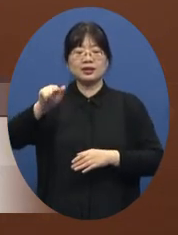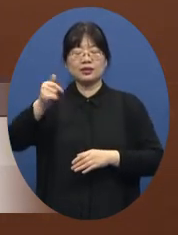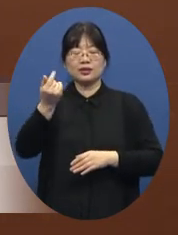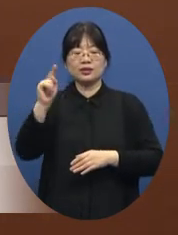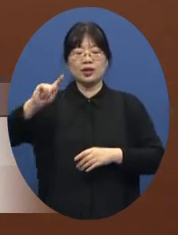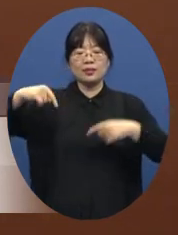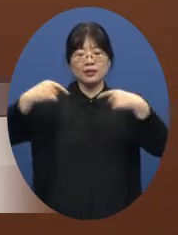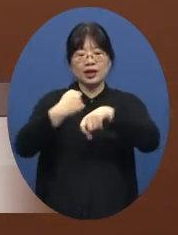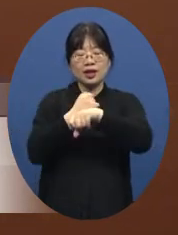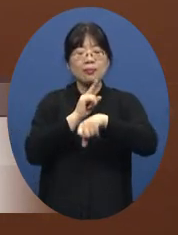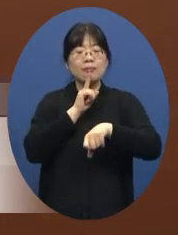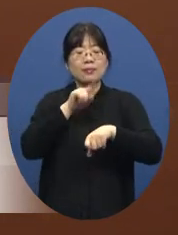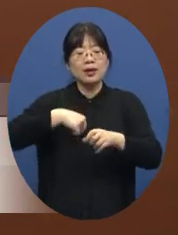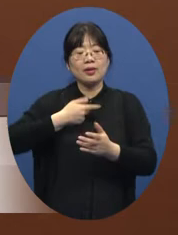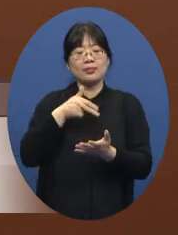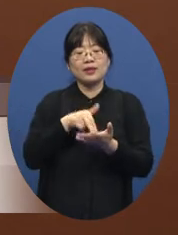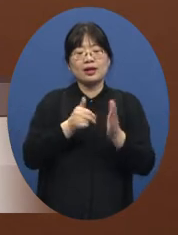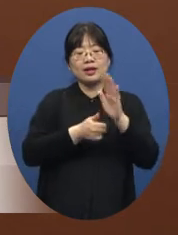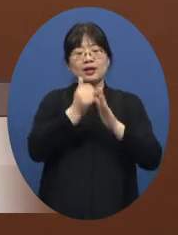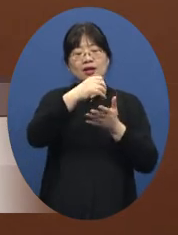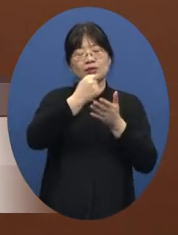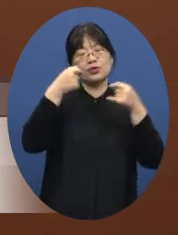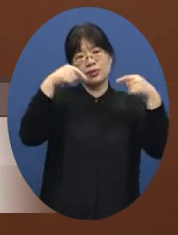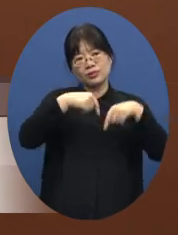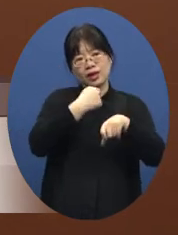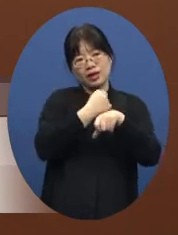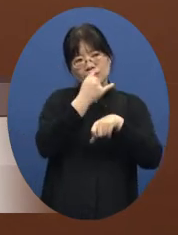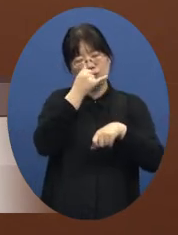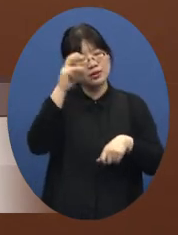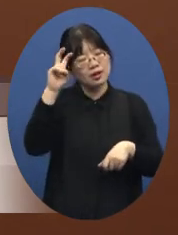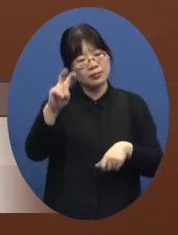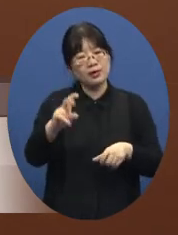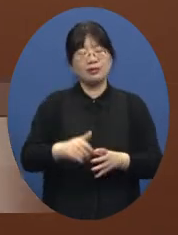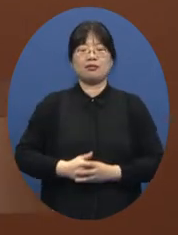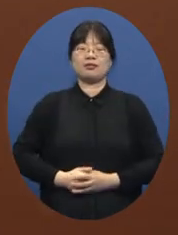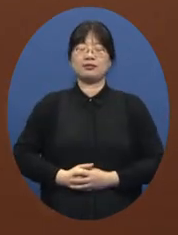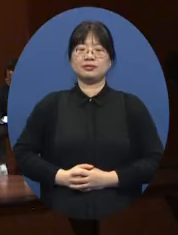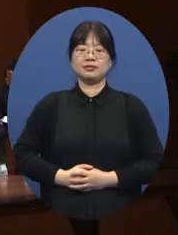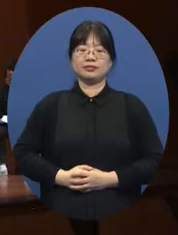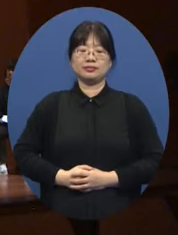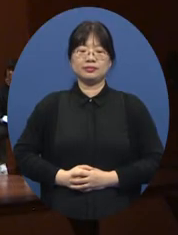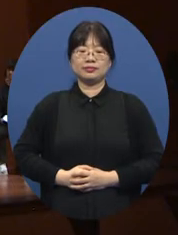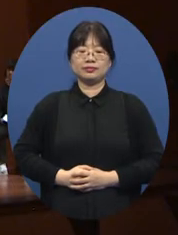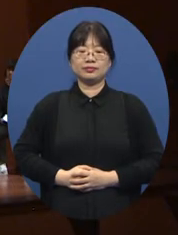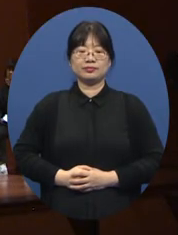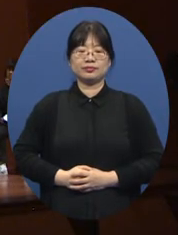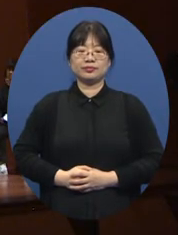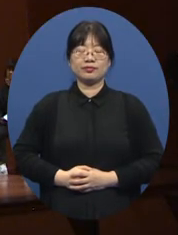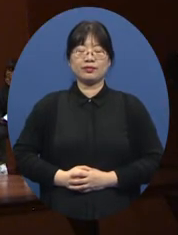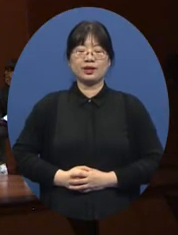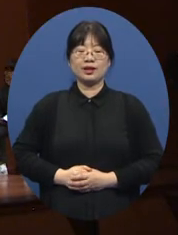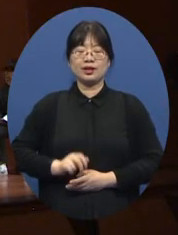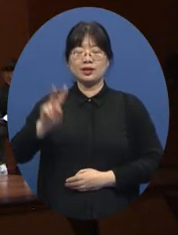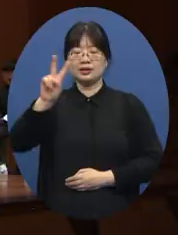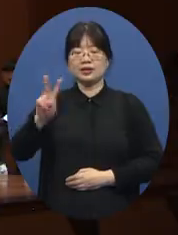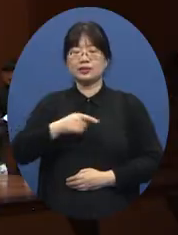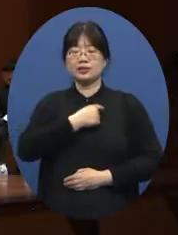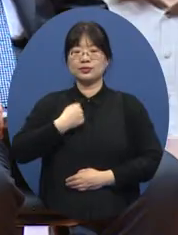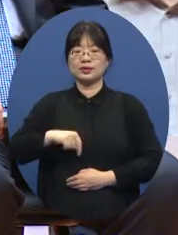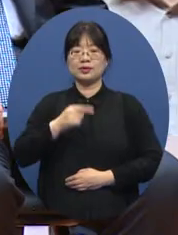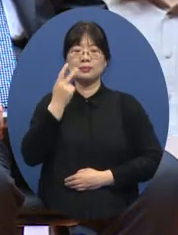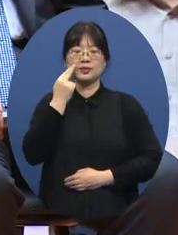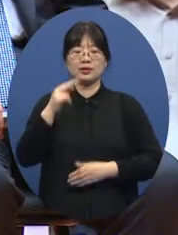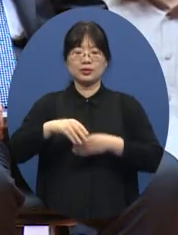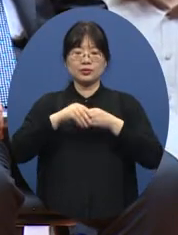하면서 나름대로 지금 다시 한번 희망을 가지고 협상을 할수 있는 그러면서 베트남 중국도 미국과